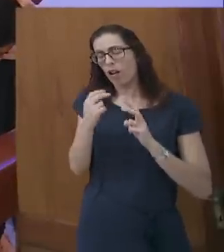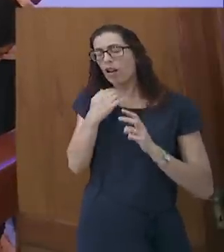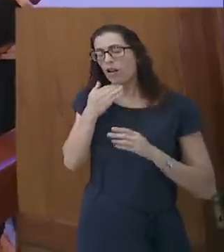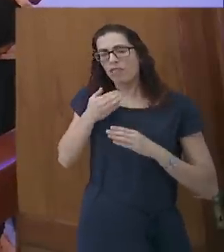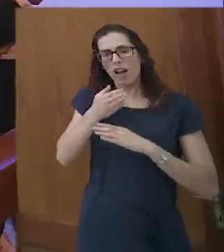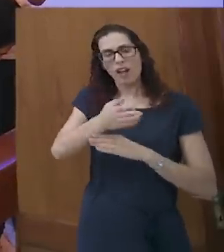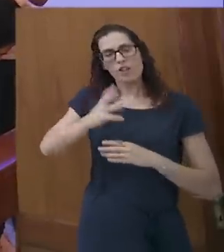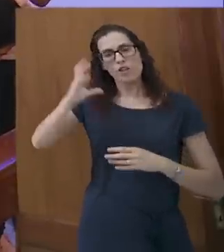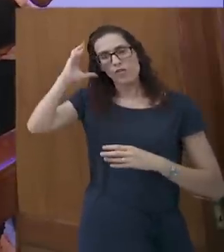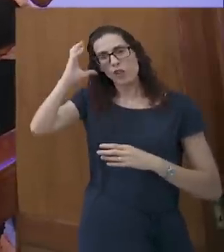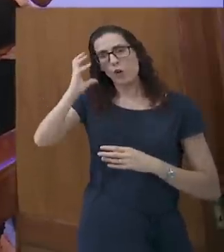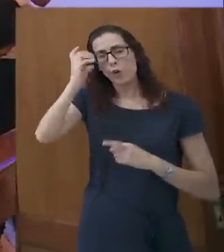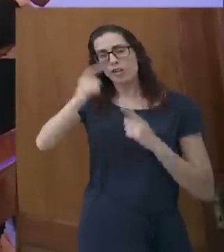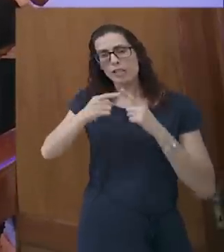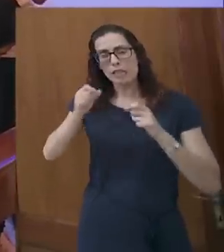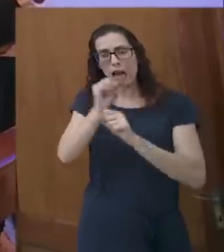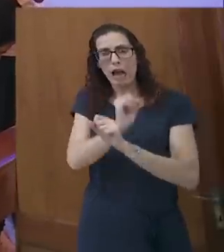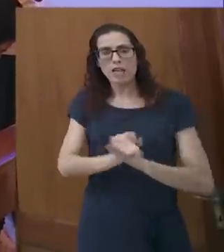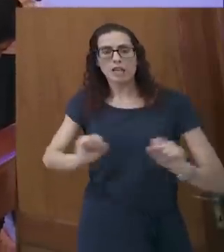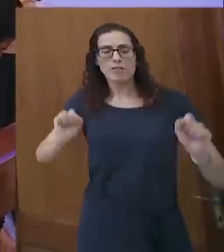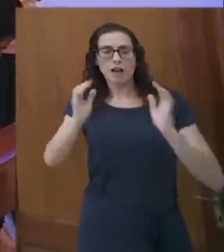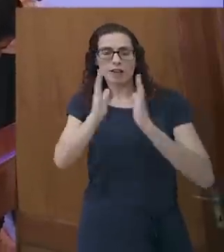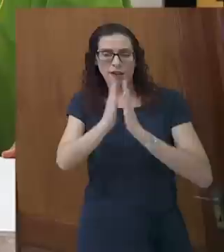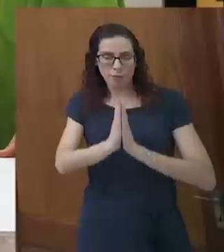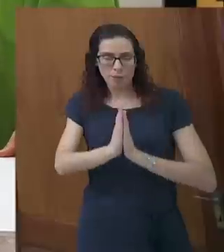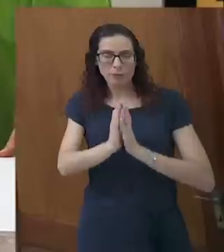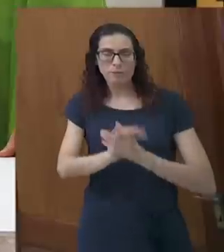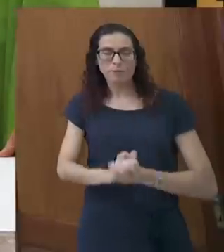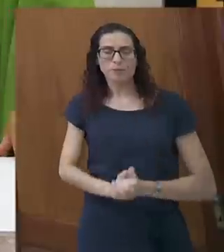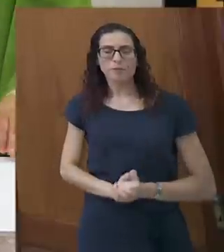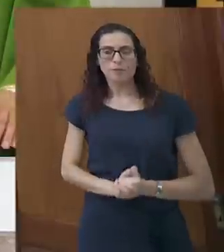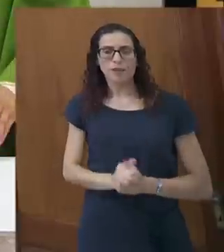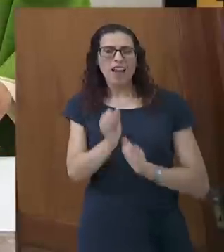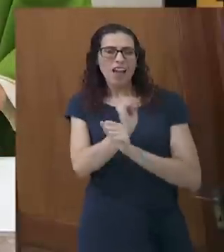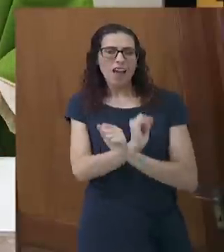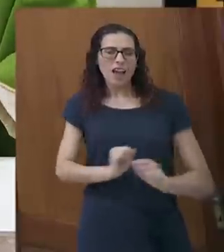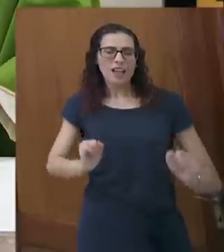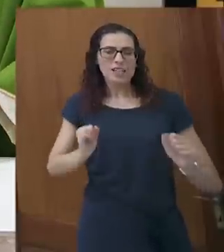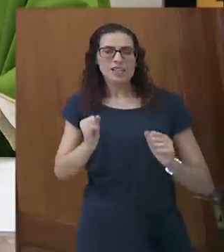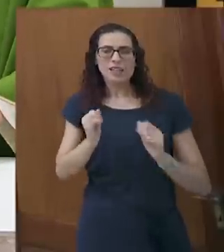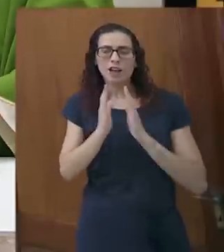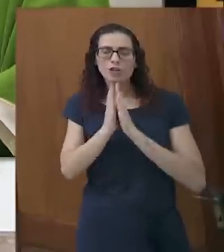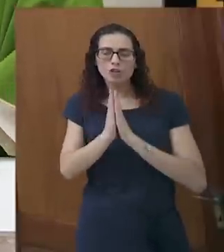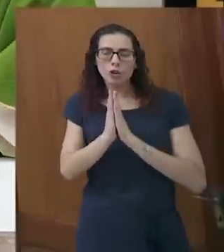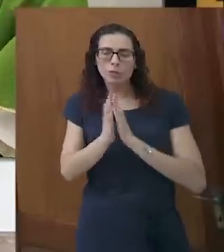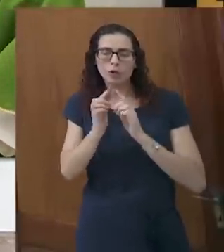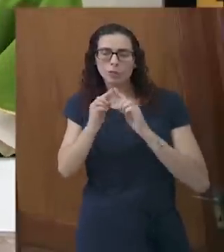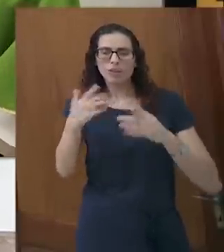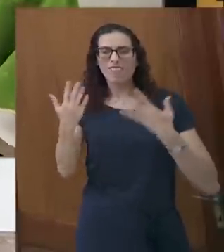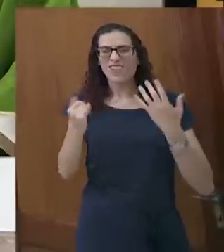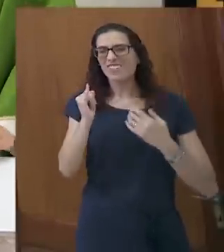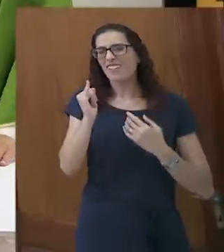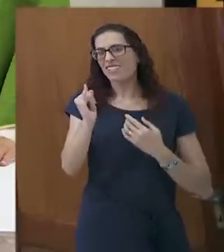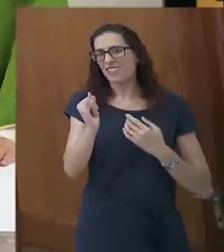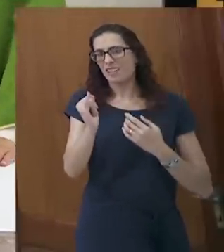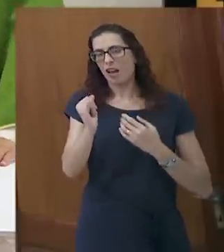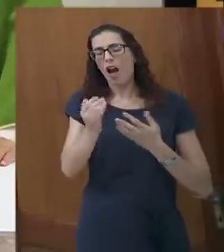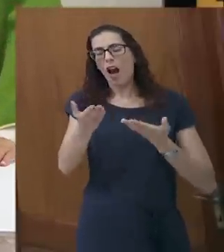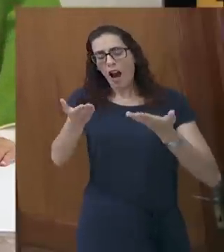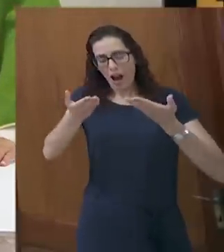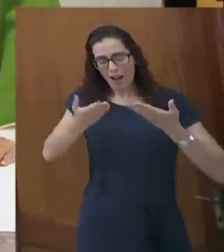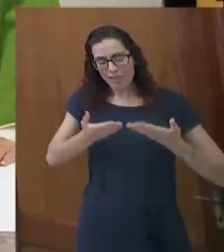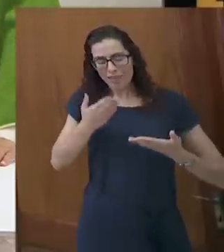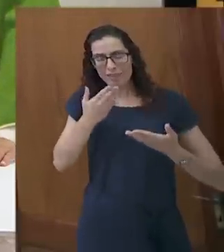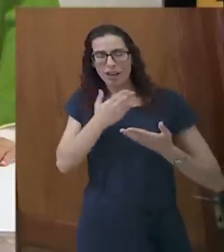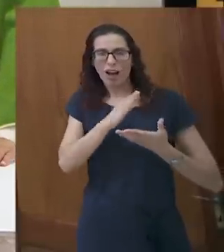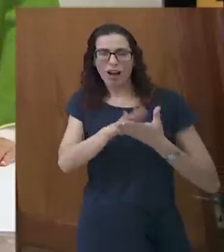raddaħannix fit-tiġrib, iżeħlisna mid-deni. Eħlisna nitolbuk mulej minn kull deni. Għatina fit-tieba